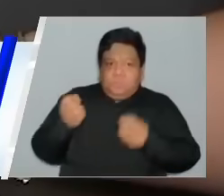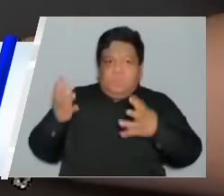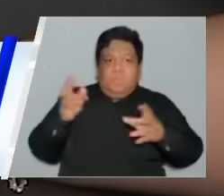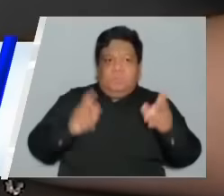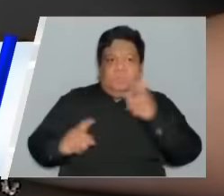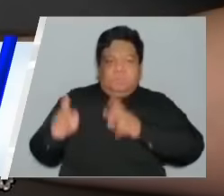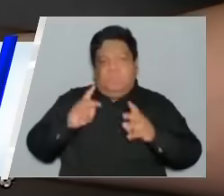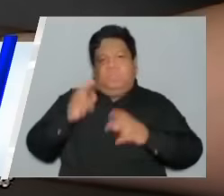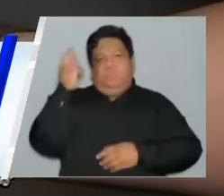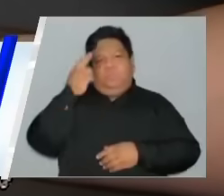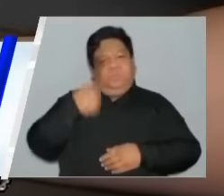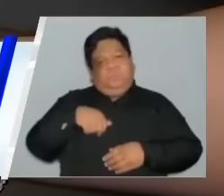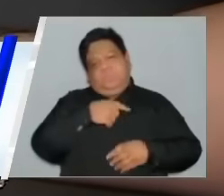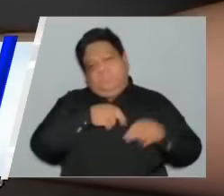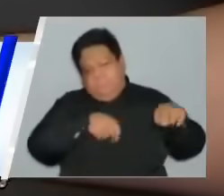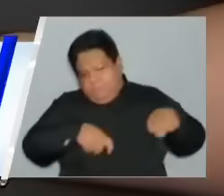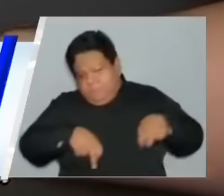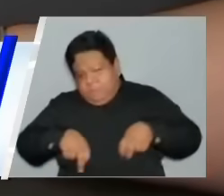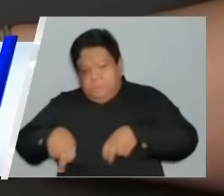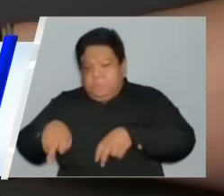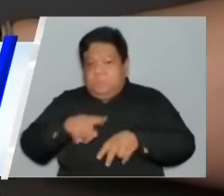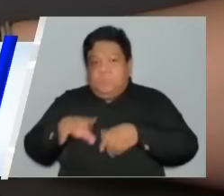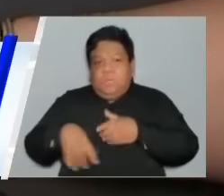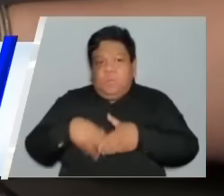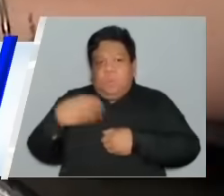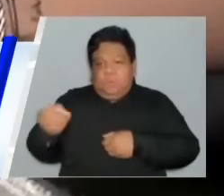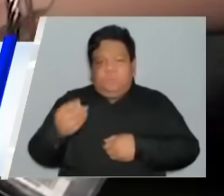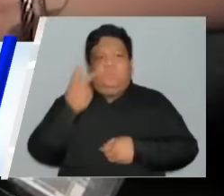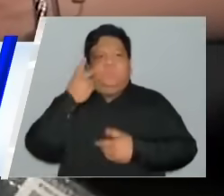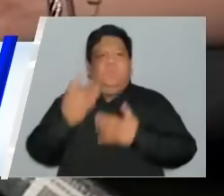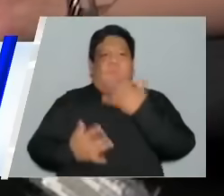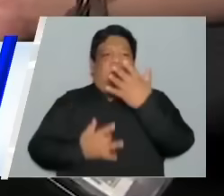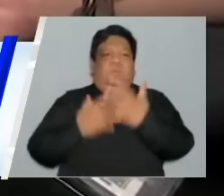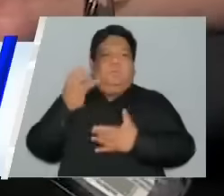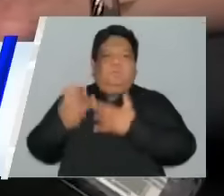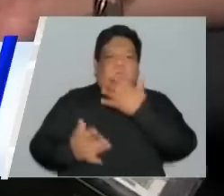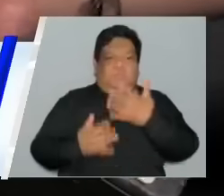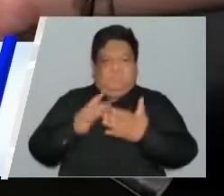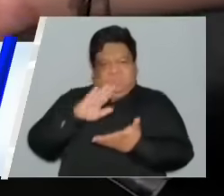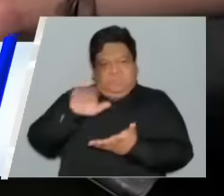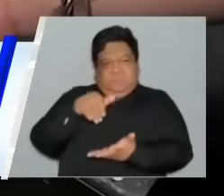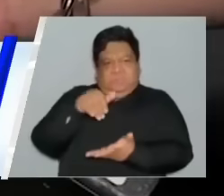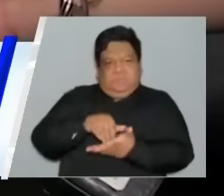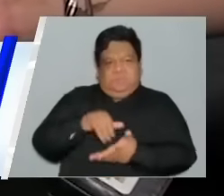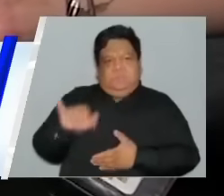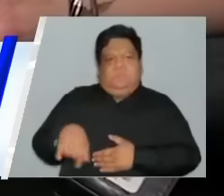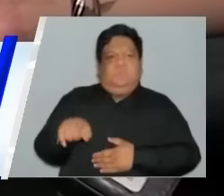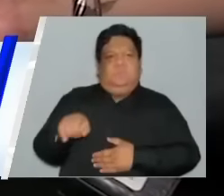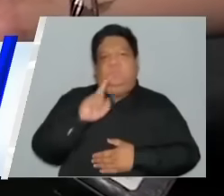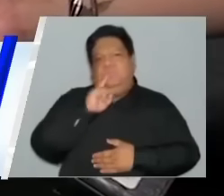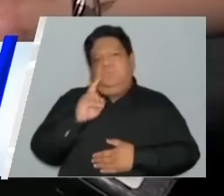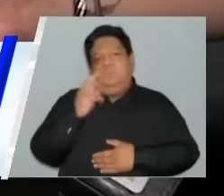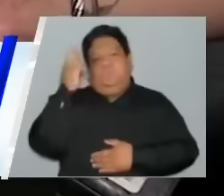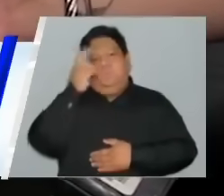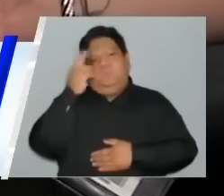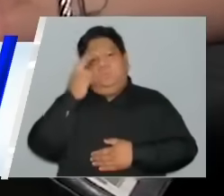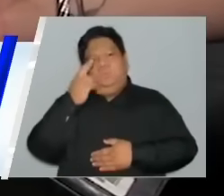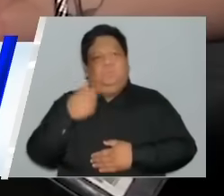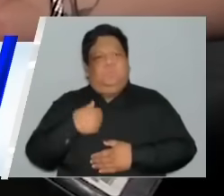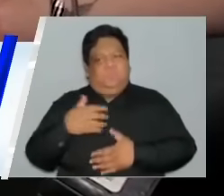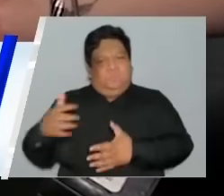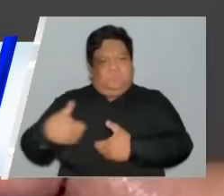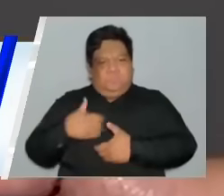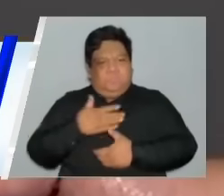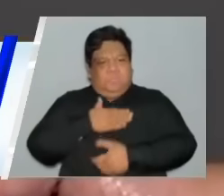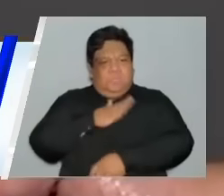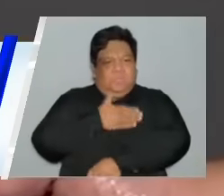dalawa. Kaya nung pagbaba namin, yung apoy nasa gitna na. Yung gitna na. Kaya, yun, kinuha ko yung anak ko. Takbo na